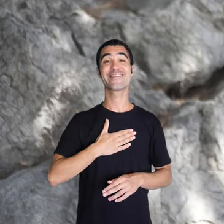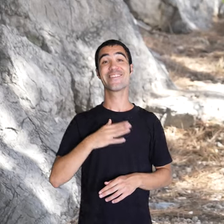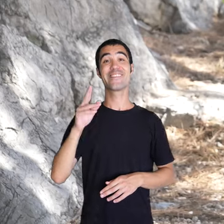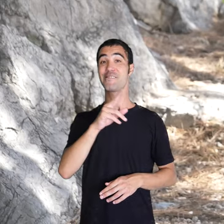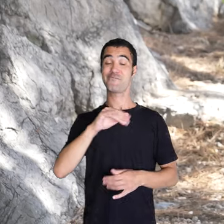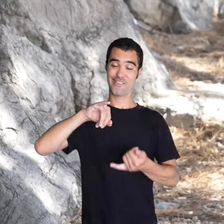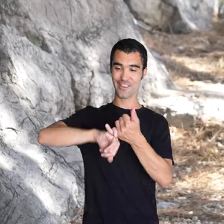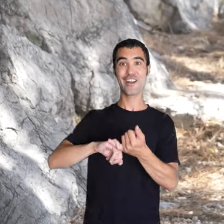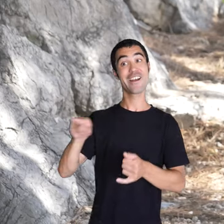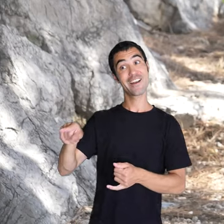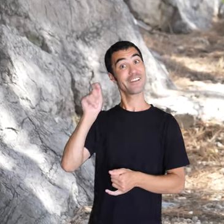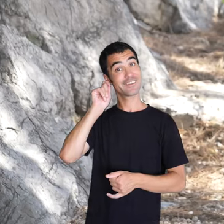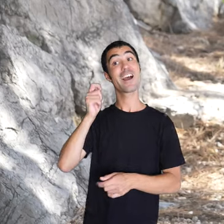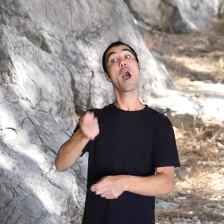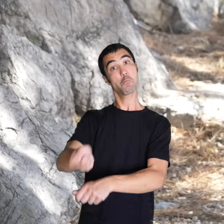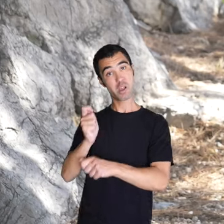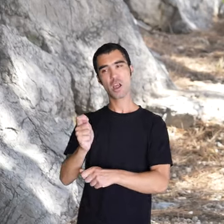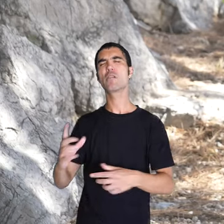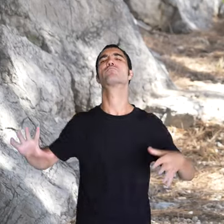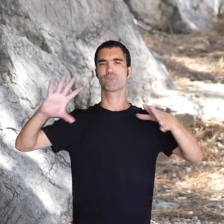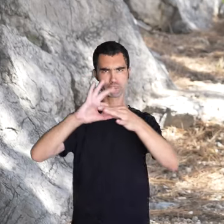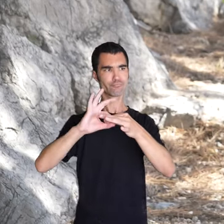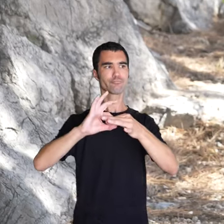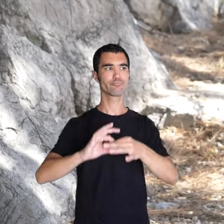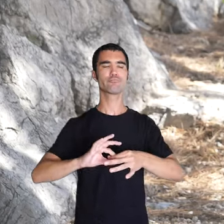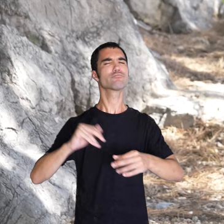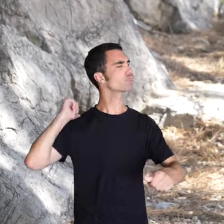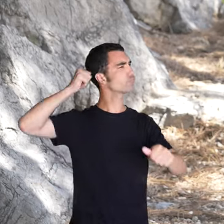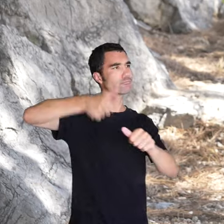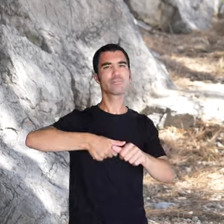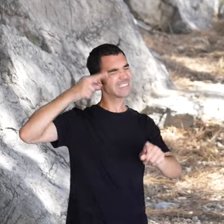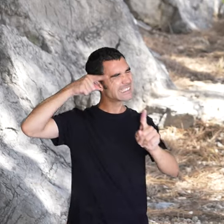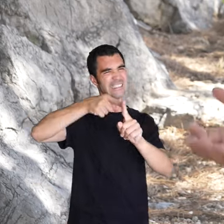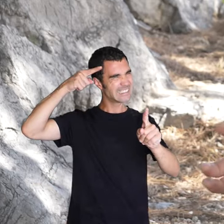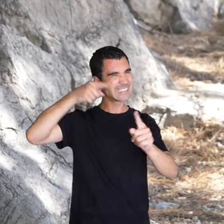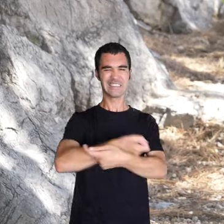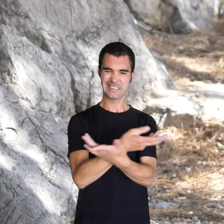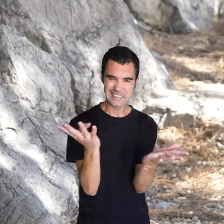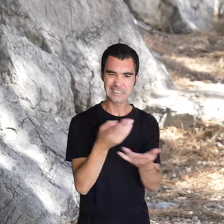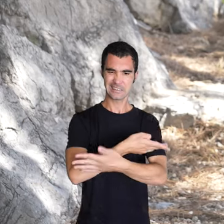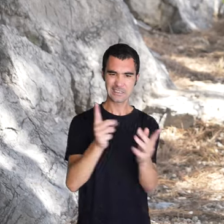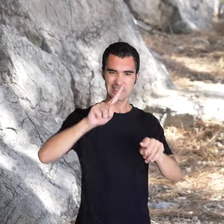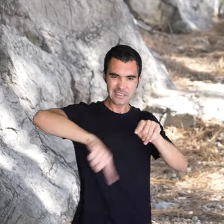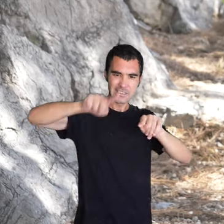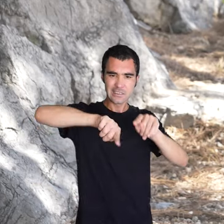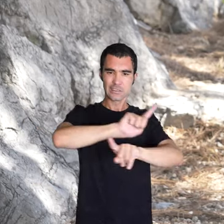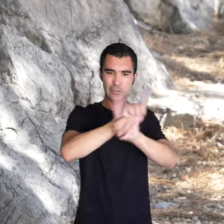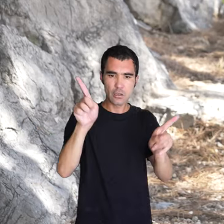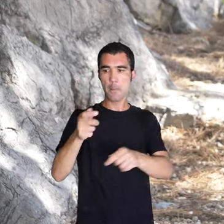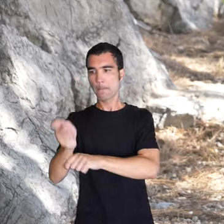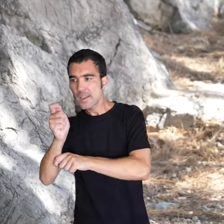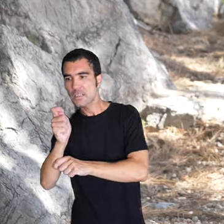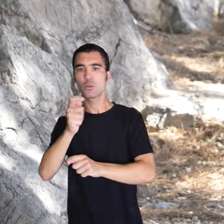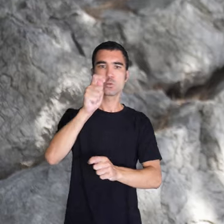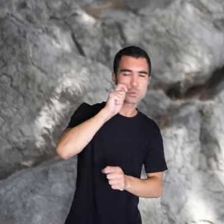pesca, i ella sí que sempre ha estat molt de vora per tema de diversificació, tema d'ajuda, tema de